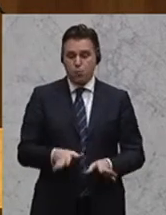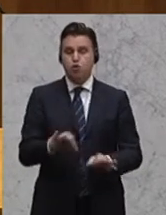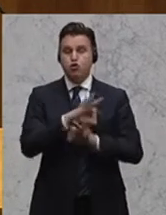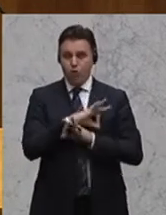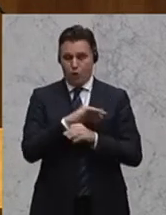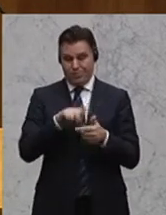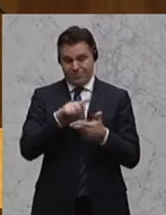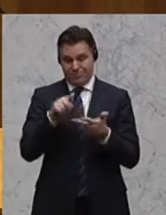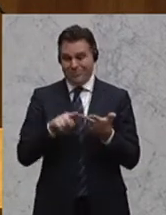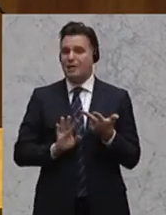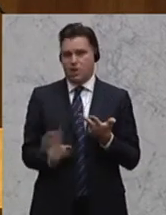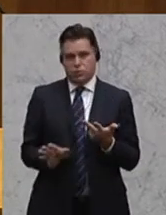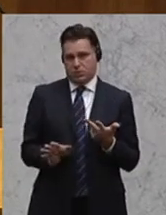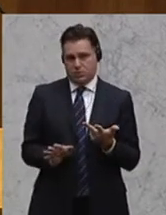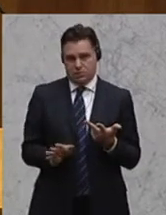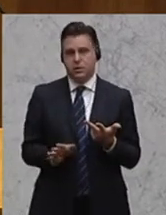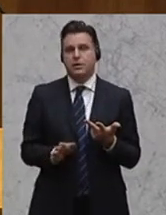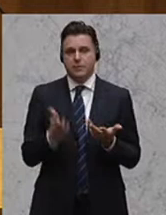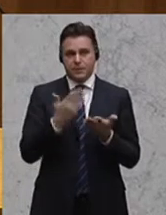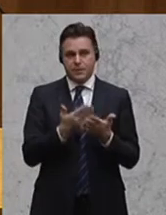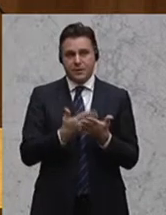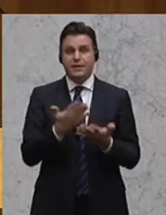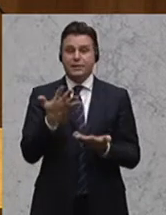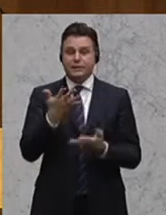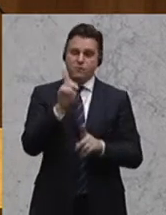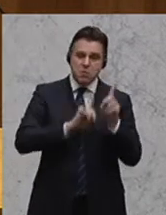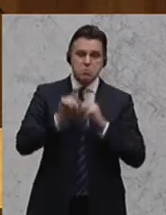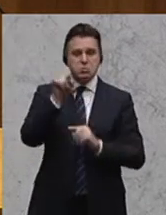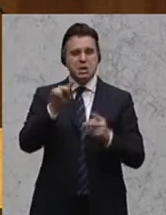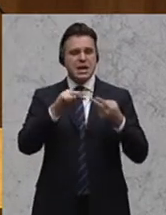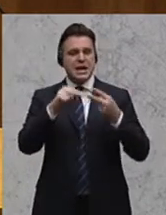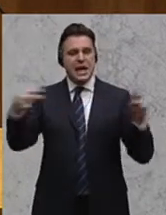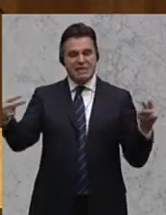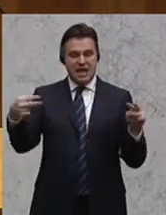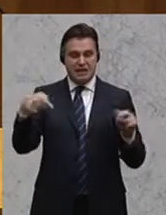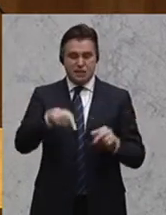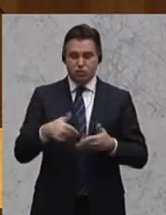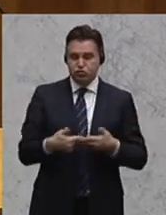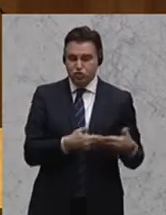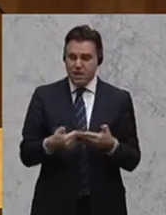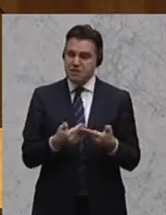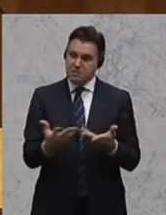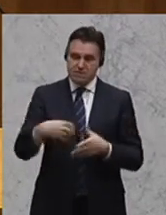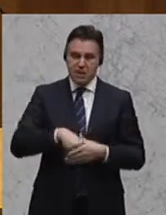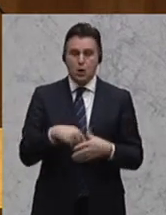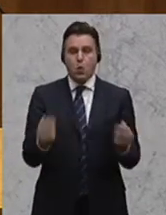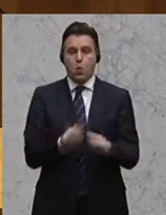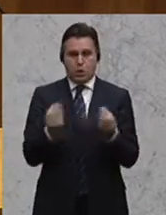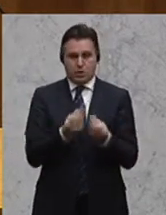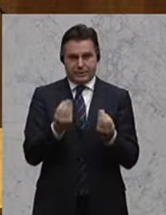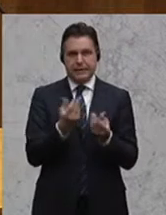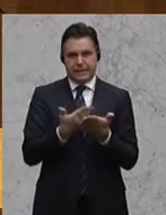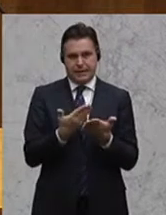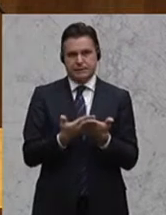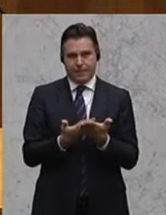Und dazu die Voraussetzung notwendig ist, dass vermutlich eine genetische Disposition des Kindes auf